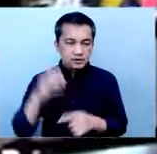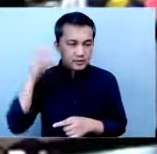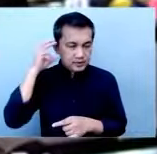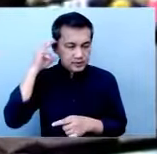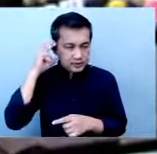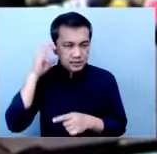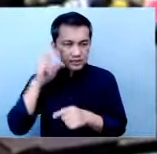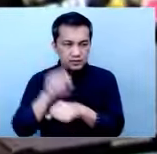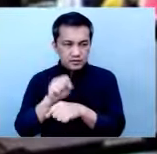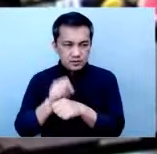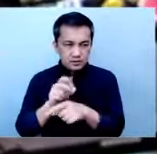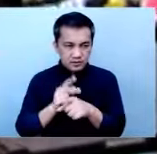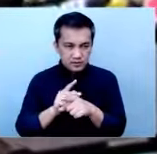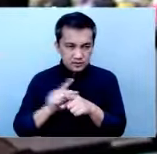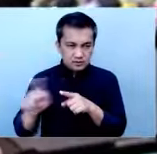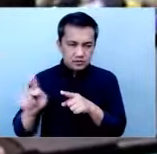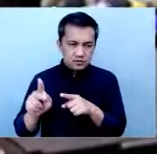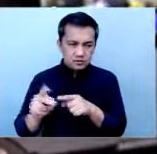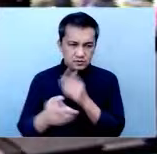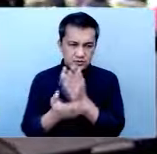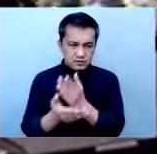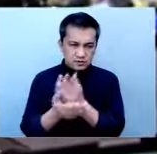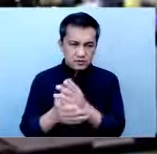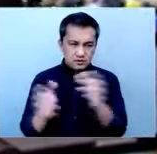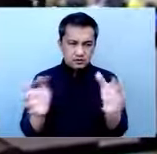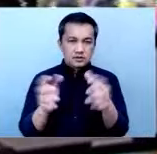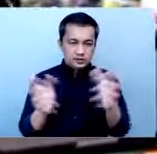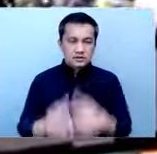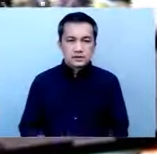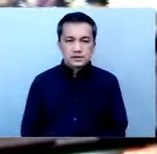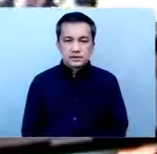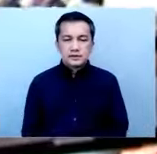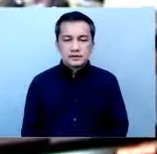work professionally, tigil mo ng bangayan and